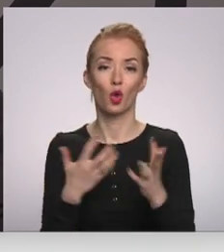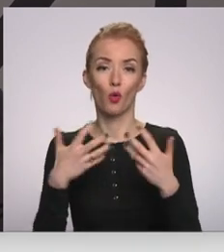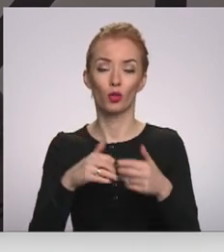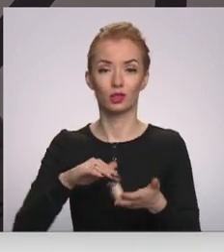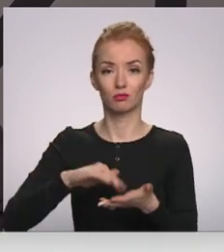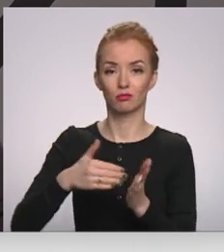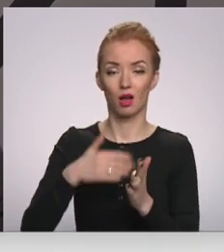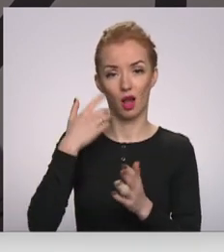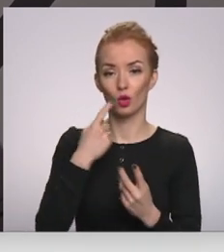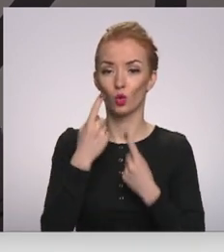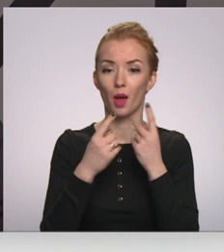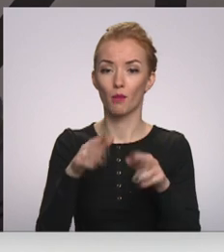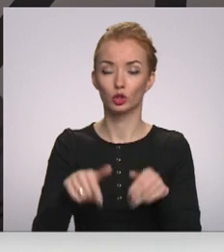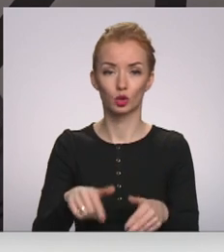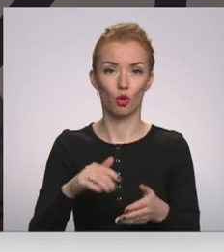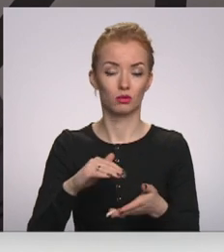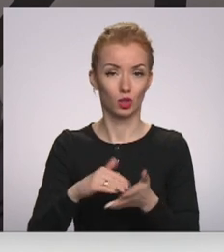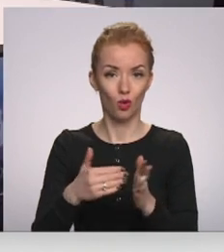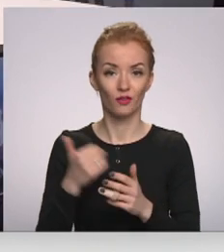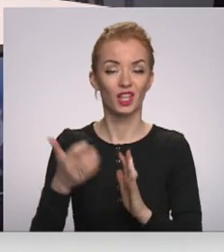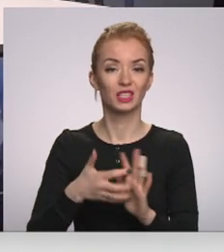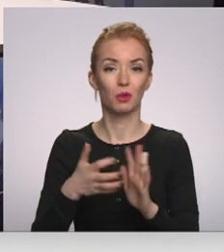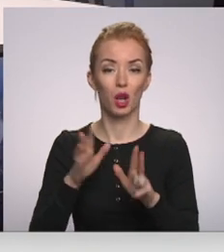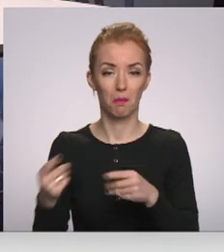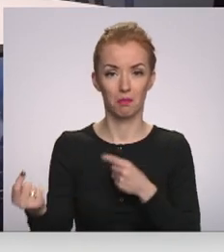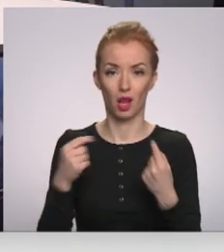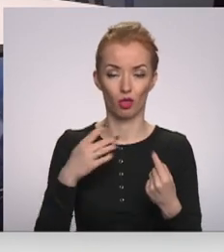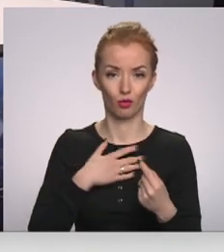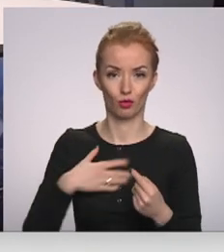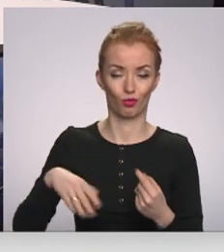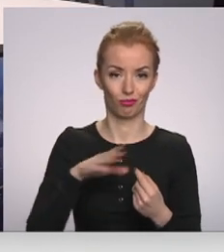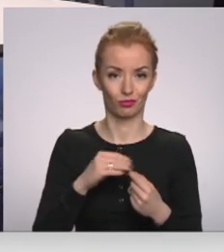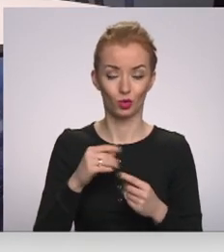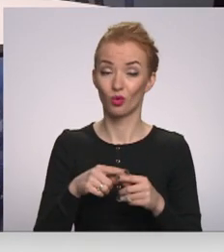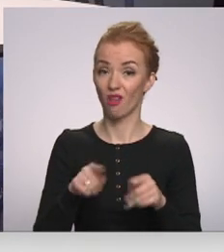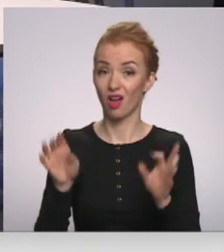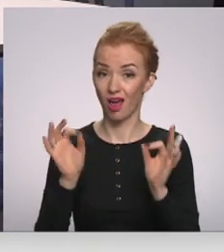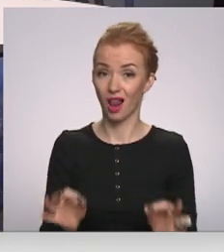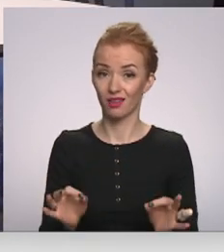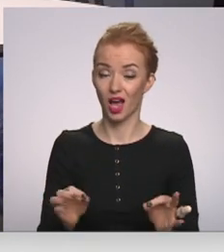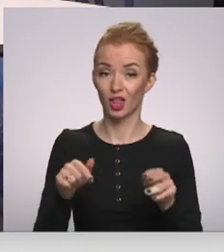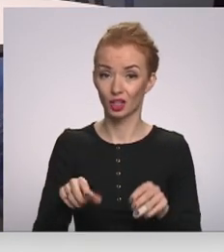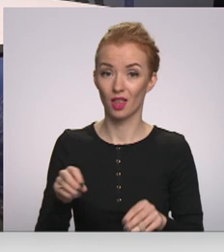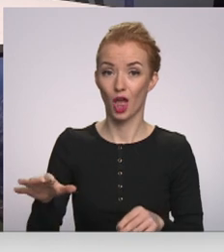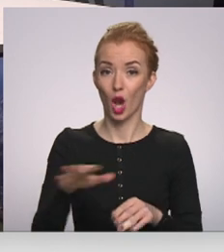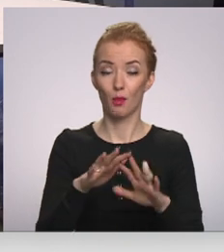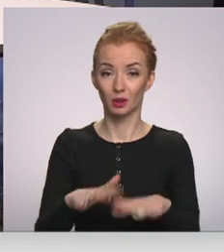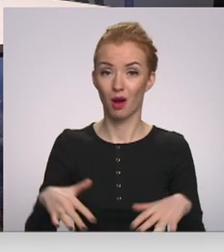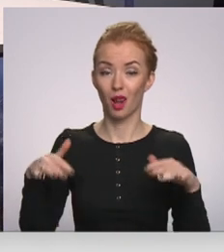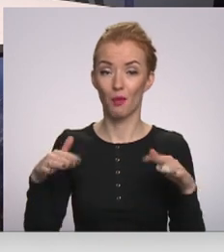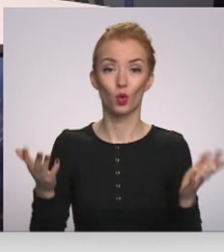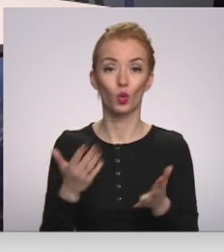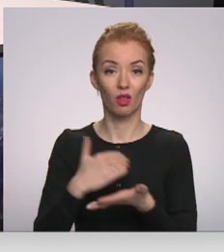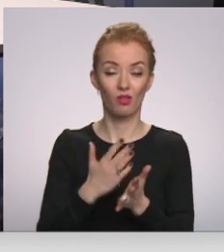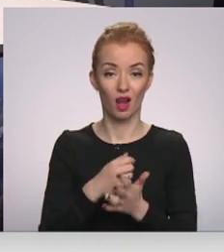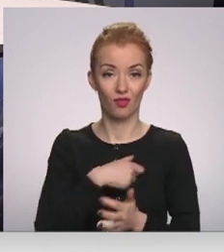runājam par šo tematu. Viņi to izmanto, lai pret mums vērstu naida runu, un tā ir realitāte šeit Eiropas parlamentā, kur